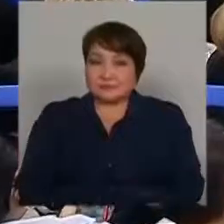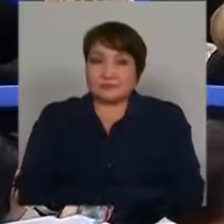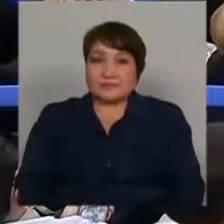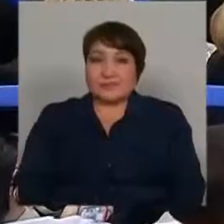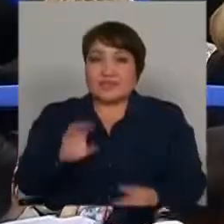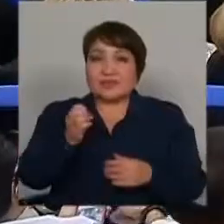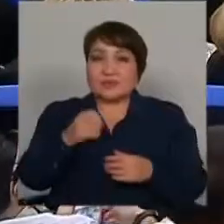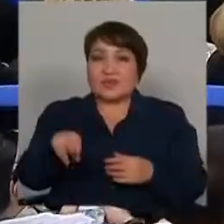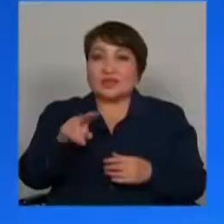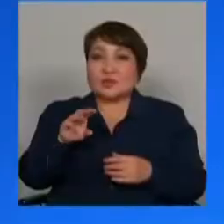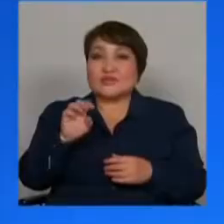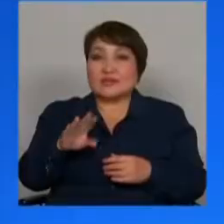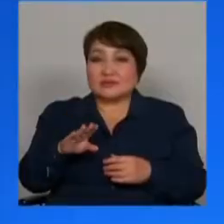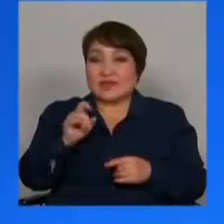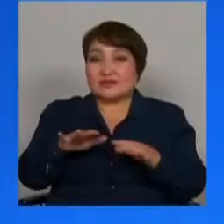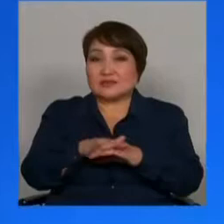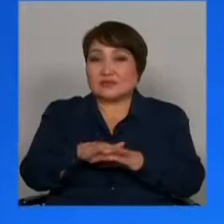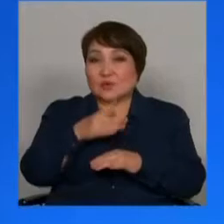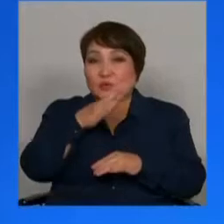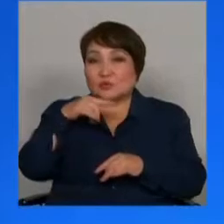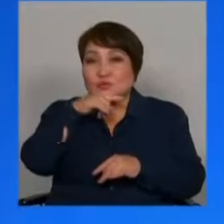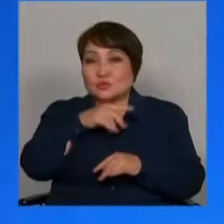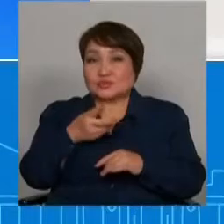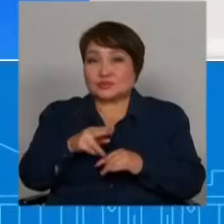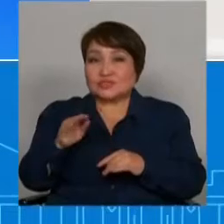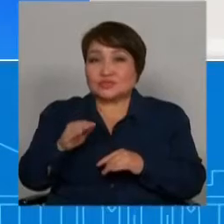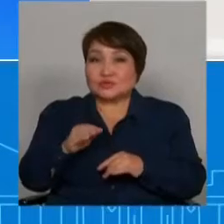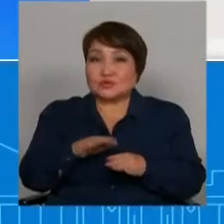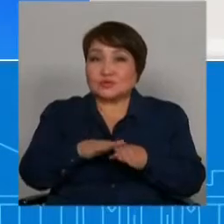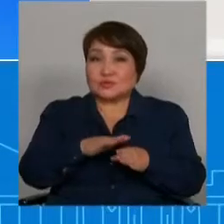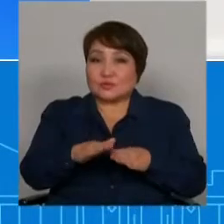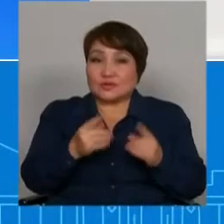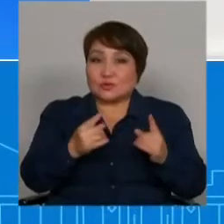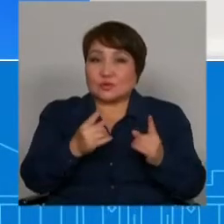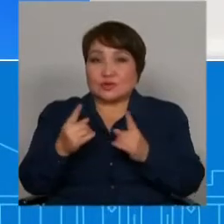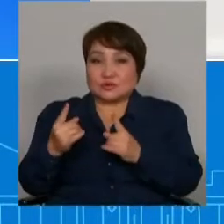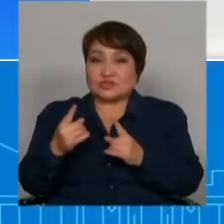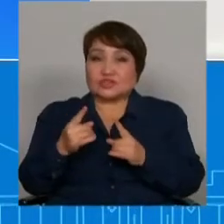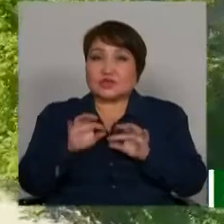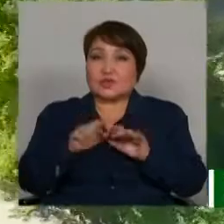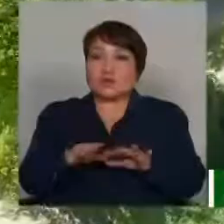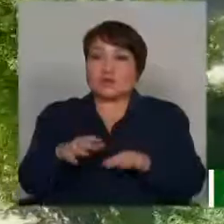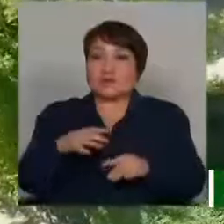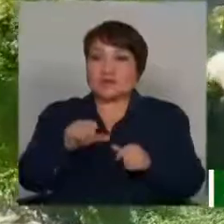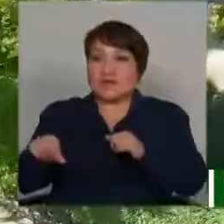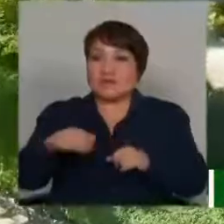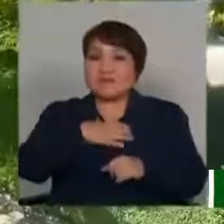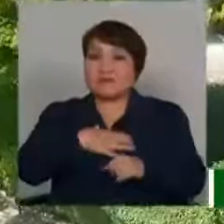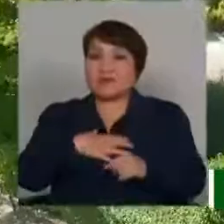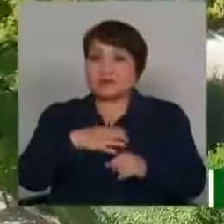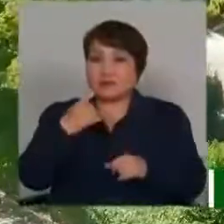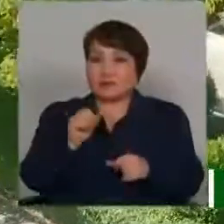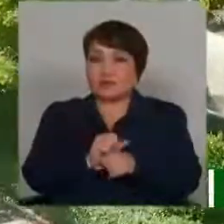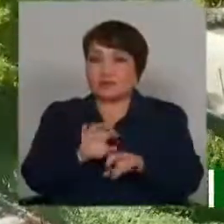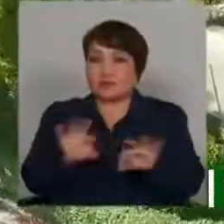Ерболат Досаев халықтың уақытын үнемдеу үшін Жетісуда істеліп жатқан қыруар шаруаның ең маңыздыларына тоқталды. Ауданда 4 мектепке